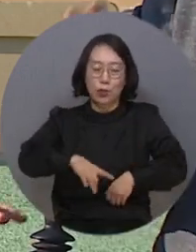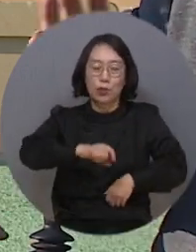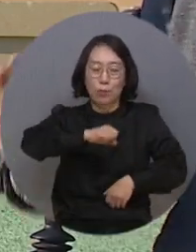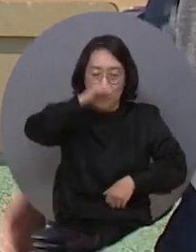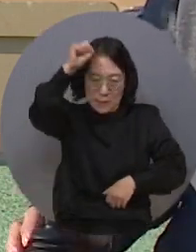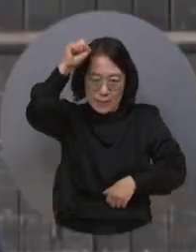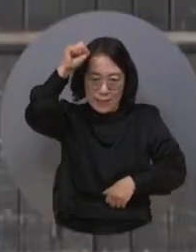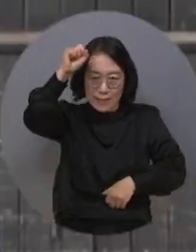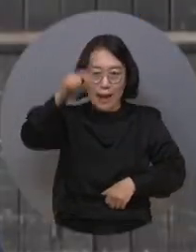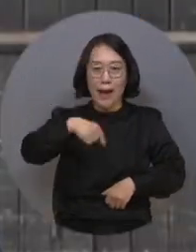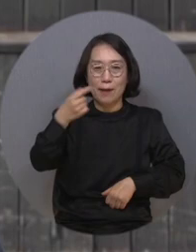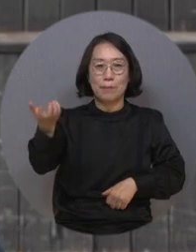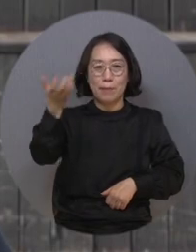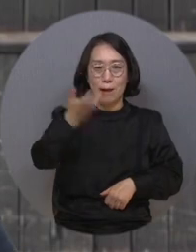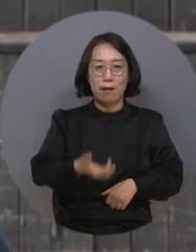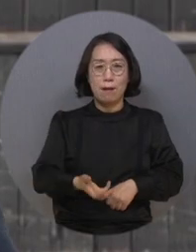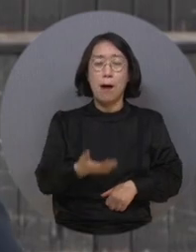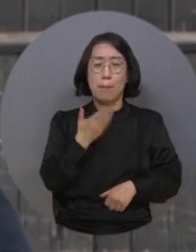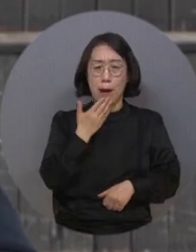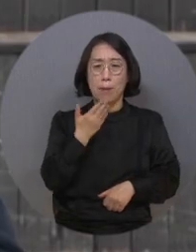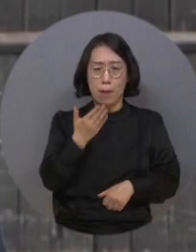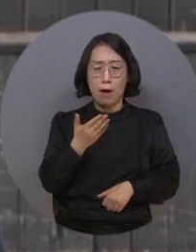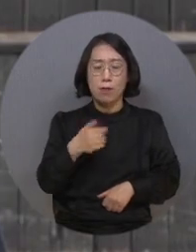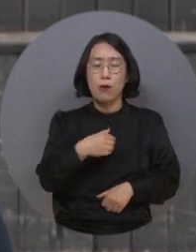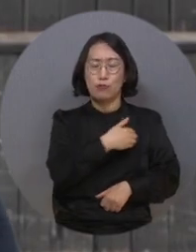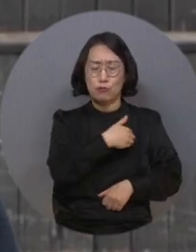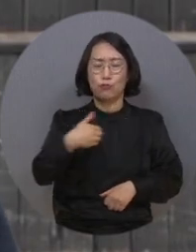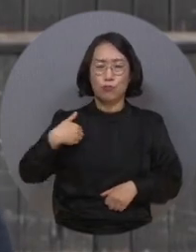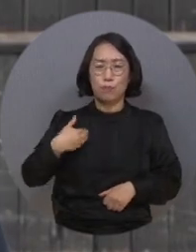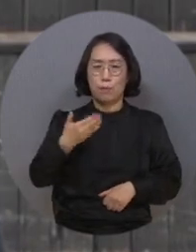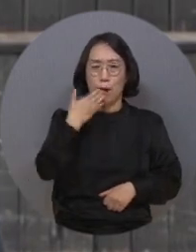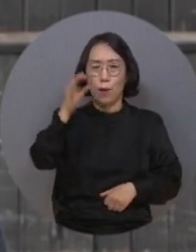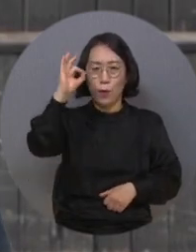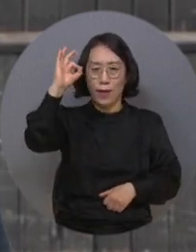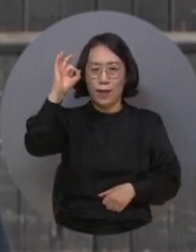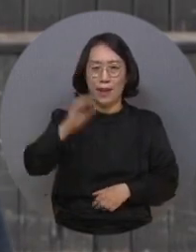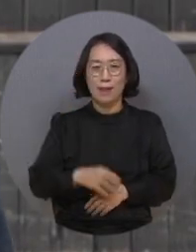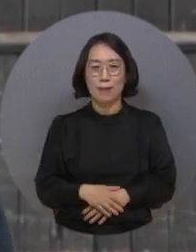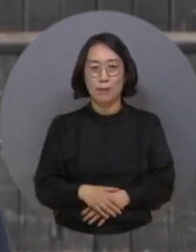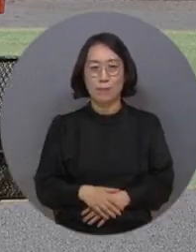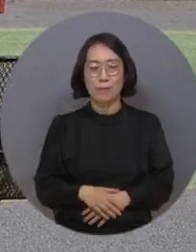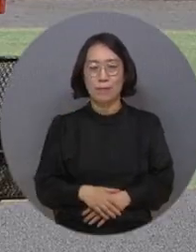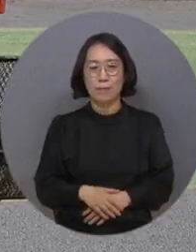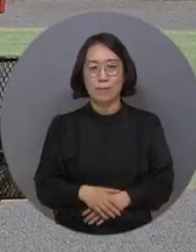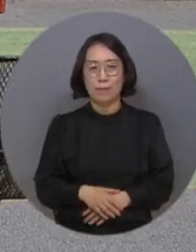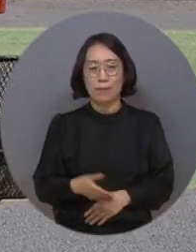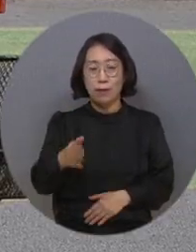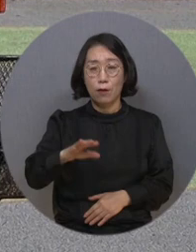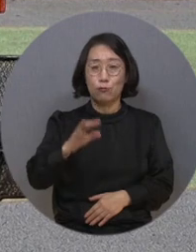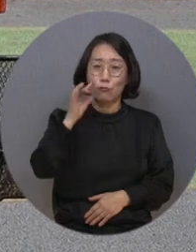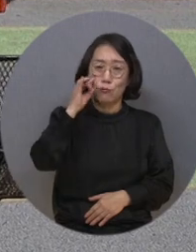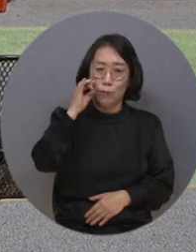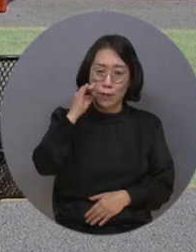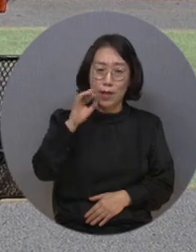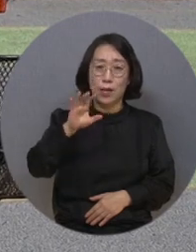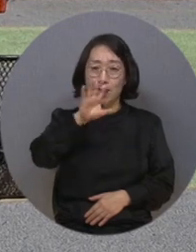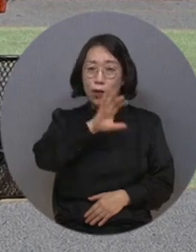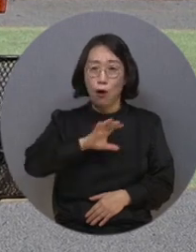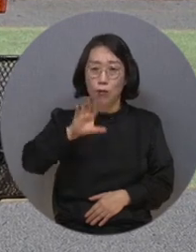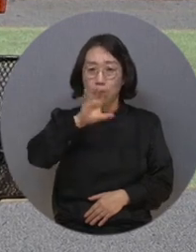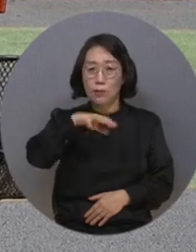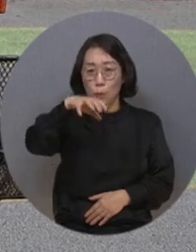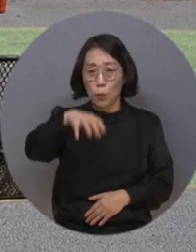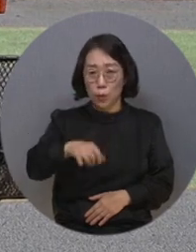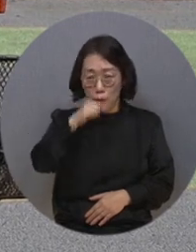뭐 이건 no problem. 충분히 가능한데. 어, 그런데 아, 궁금한 게 이렇게 연수장이 있고 이걸